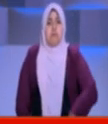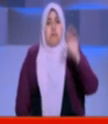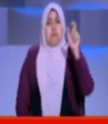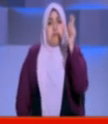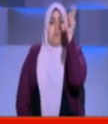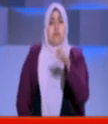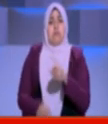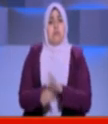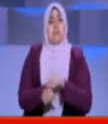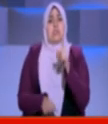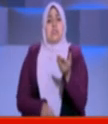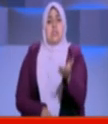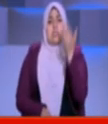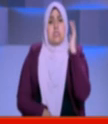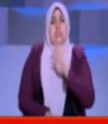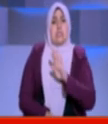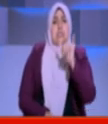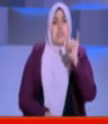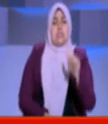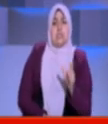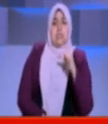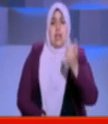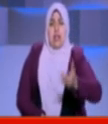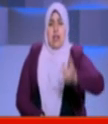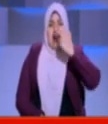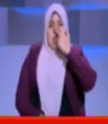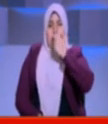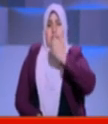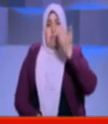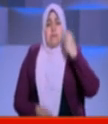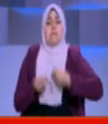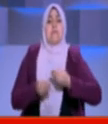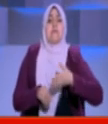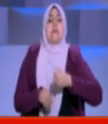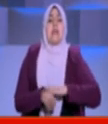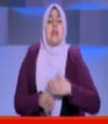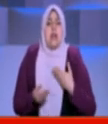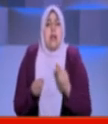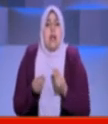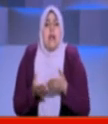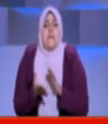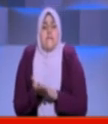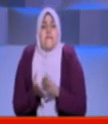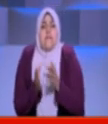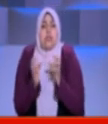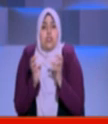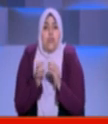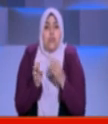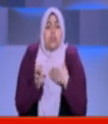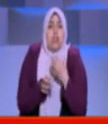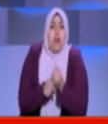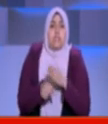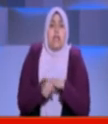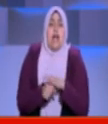اعترضت على السيد الزرفي، لكون السيد الزرفي بدأ يتحدث بأنه يجب أن يكون الفصائل المسلحة